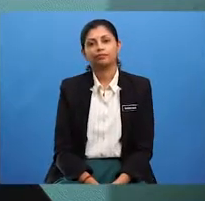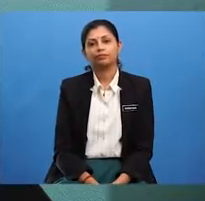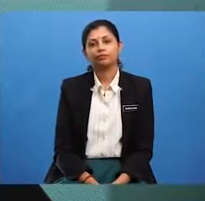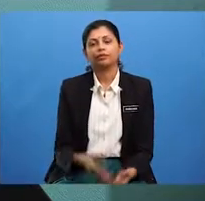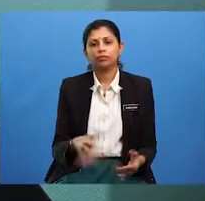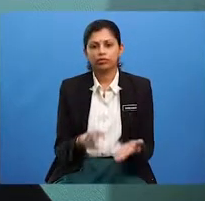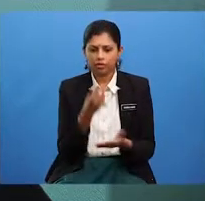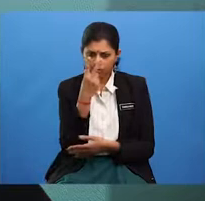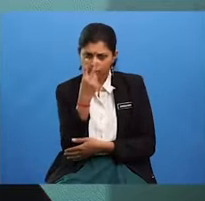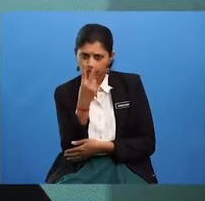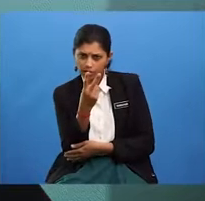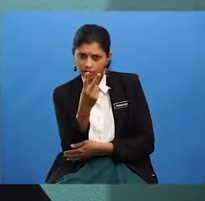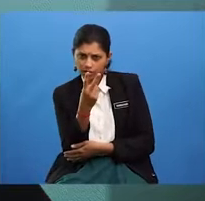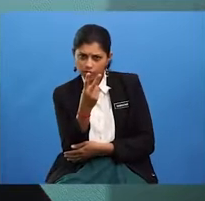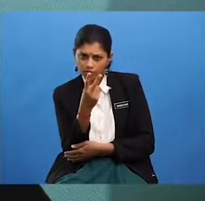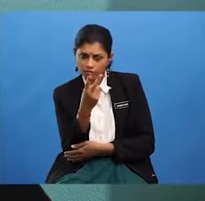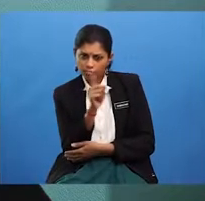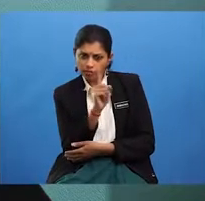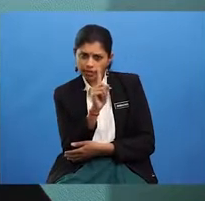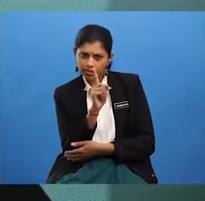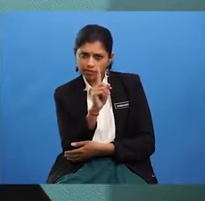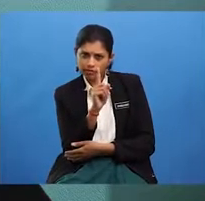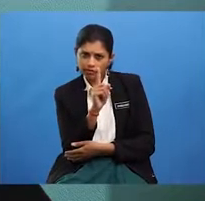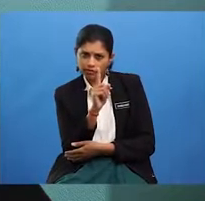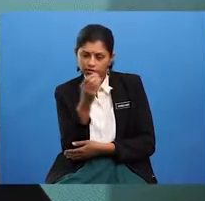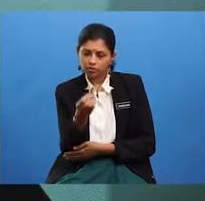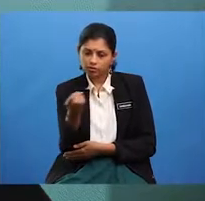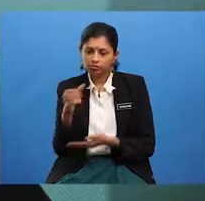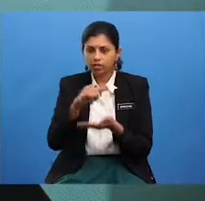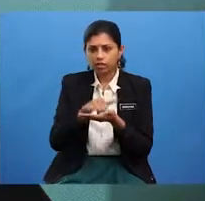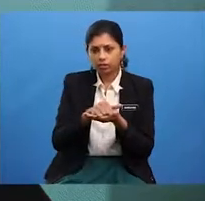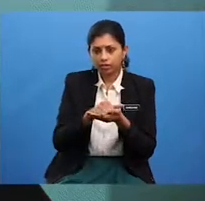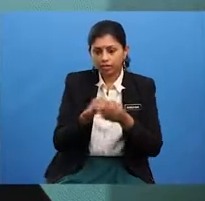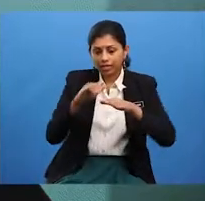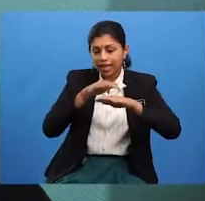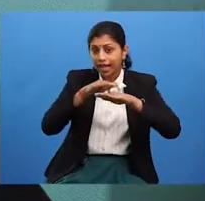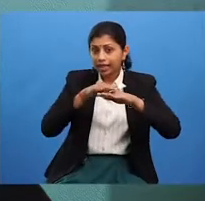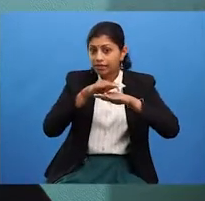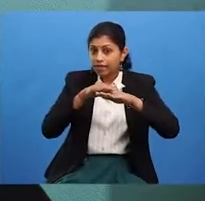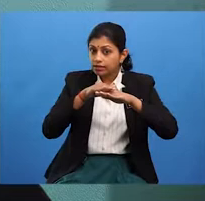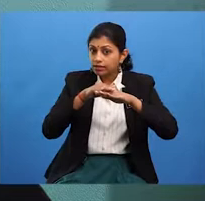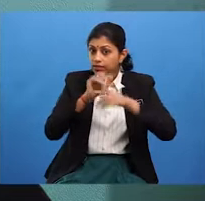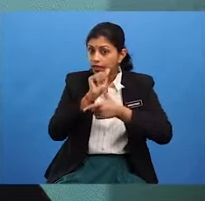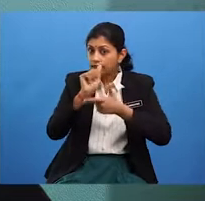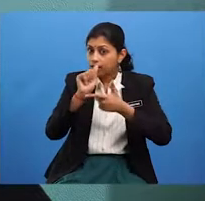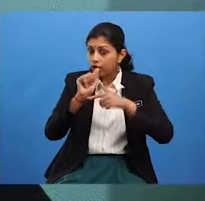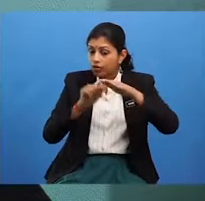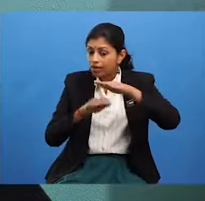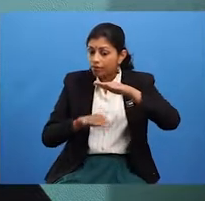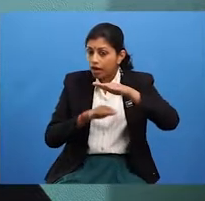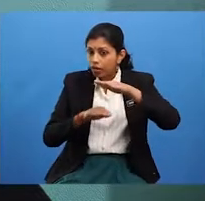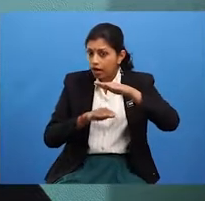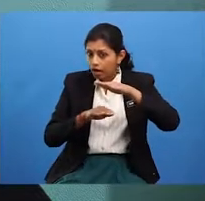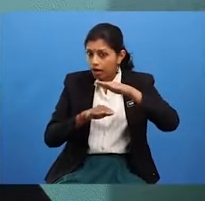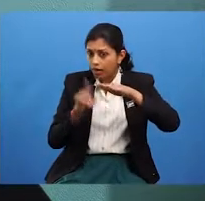Kemudian, perhatikan kedudukan objek sama ada dia berada di atas permukaan air